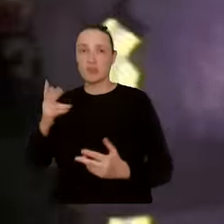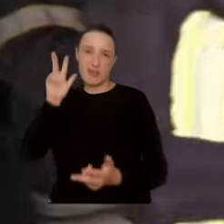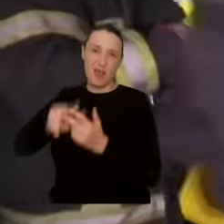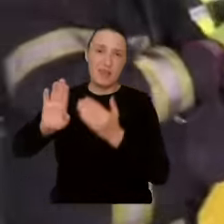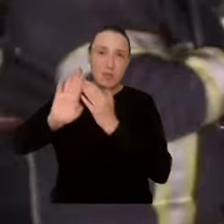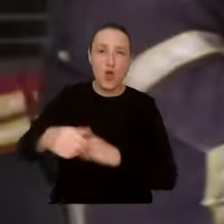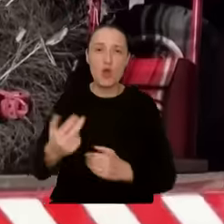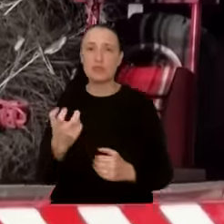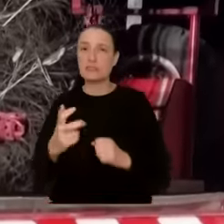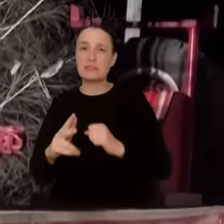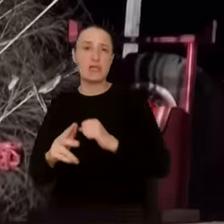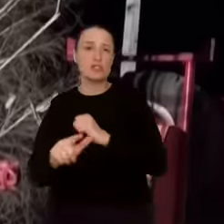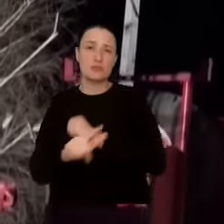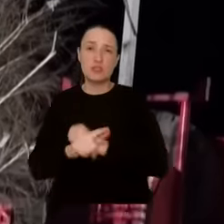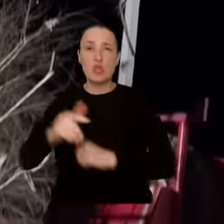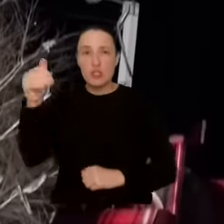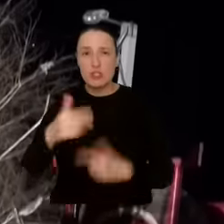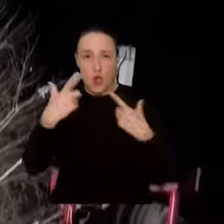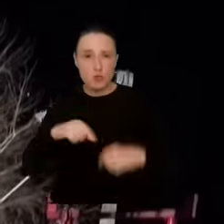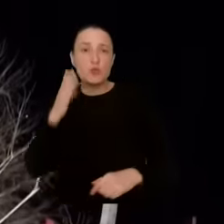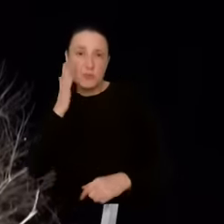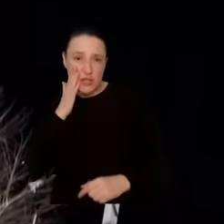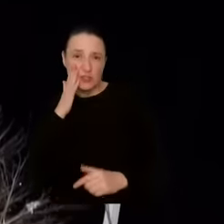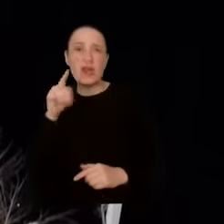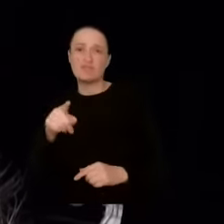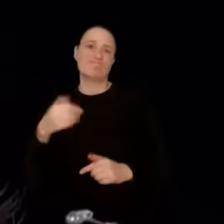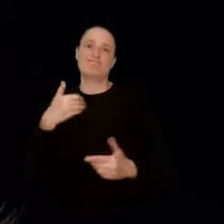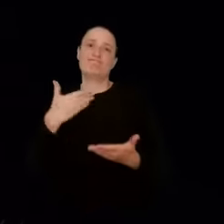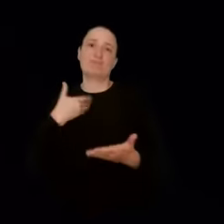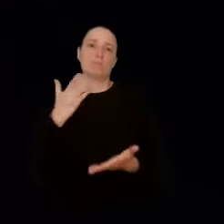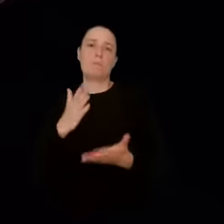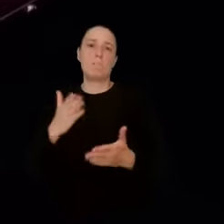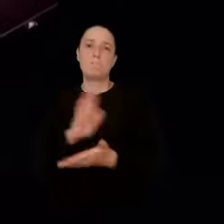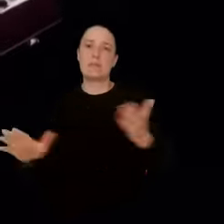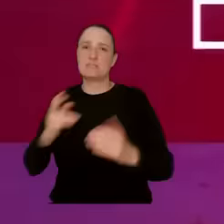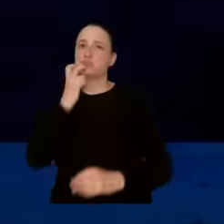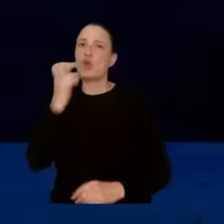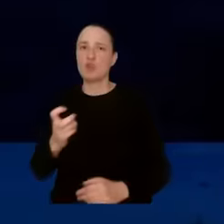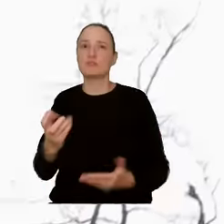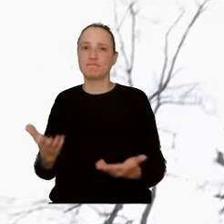350 tysięcy mieszkańców Charkowa i okolic zostało pozbawionych prądu.